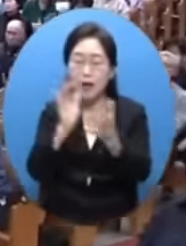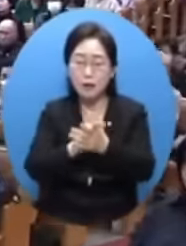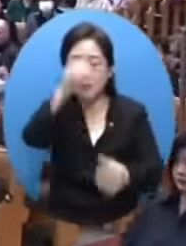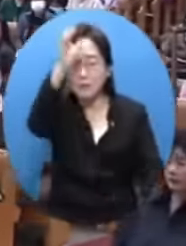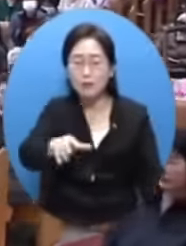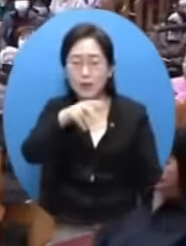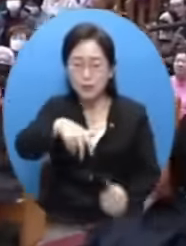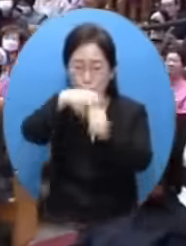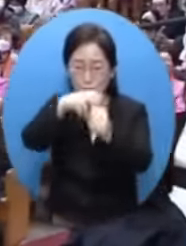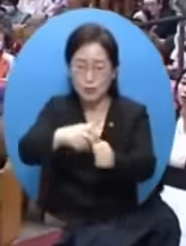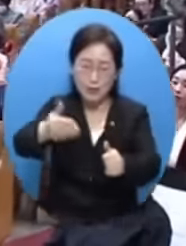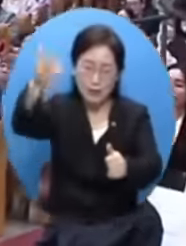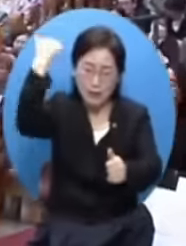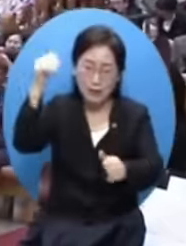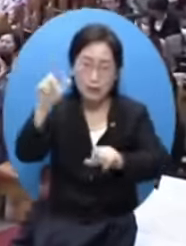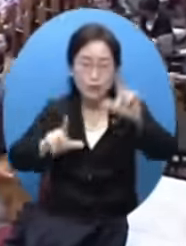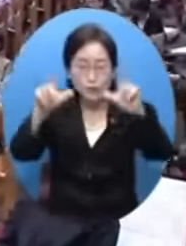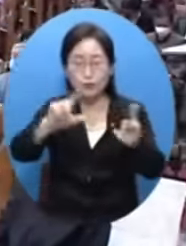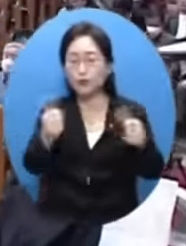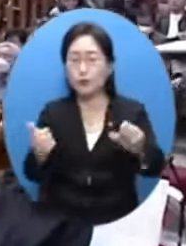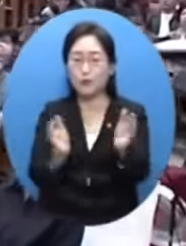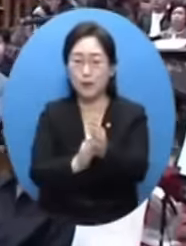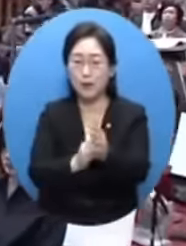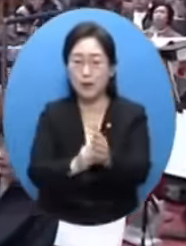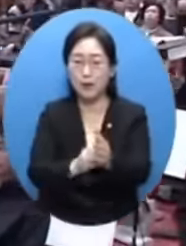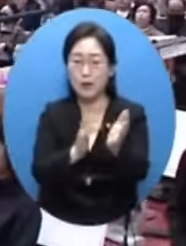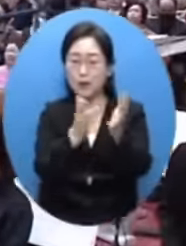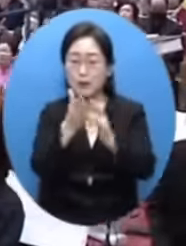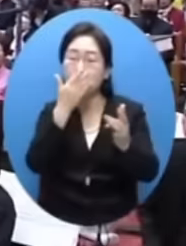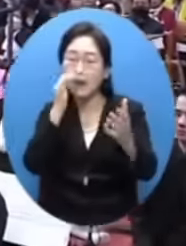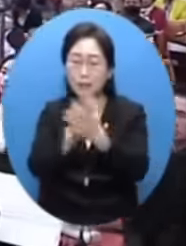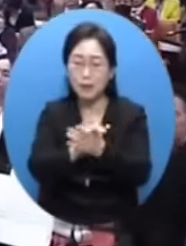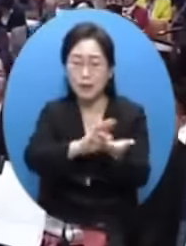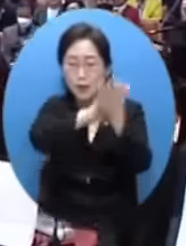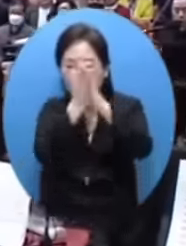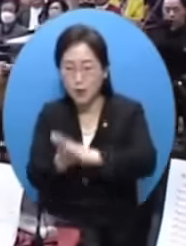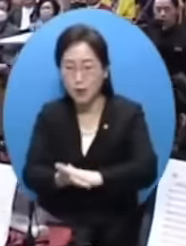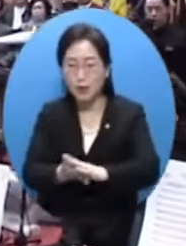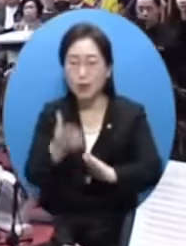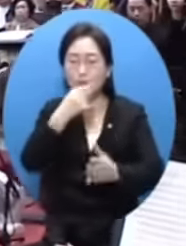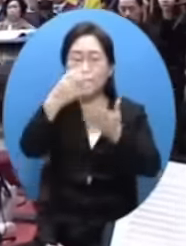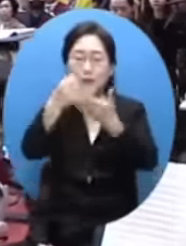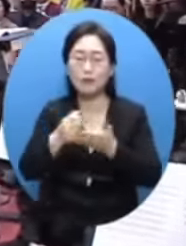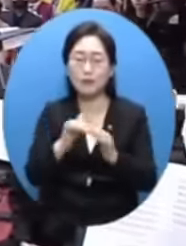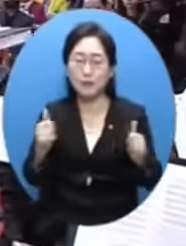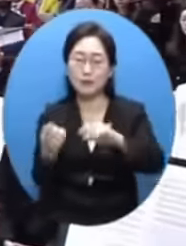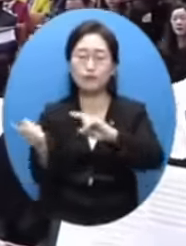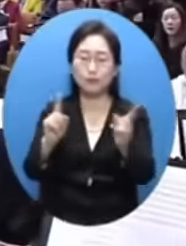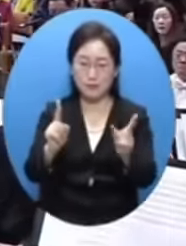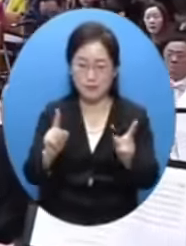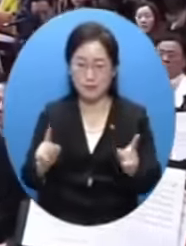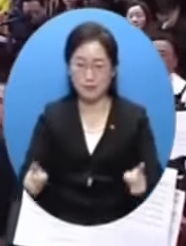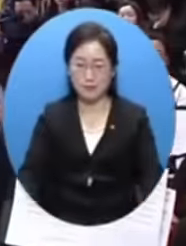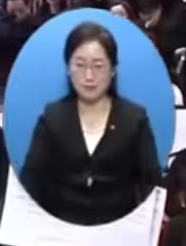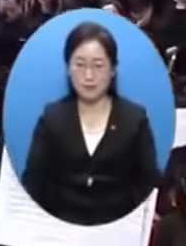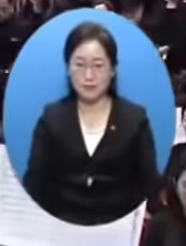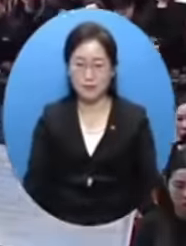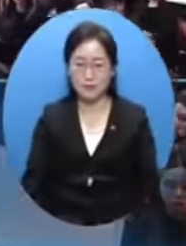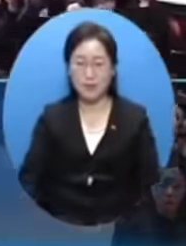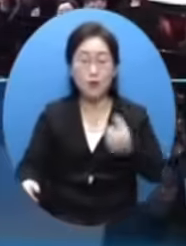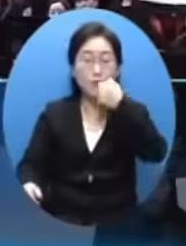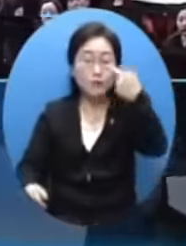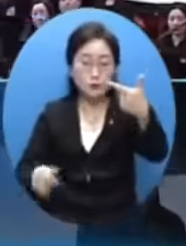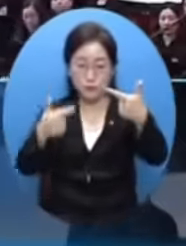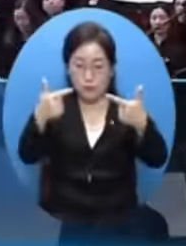저주받은 옛사람이 죽고 나가 주님과 함께 변화받은 복받은 인생으로 다시 부활하게 된 것입니다. 로마서 6장